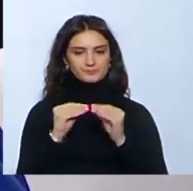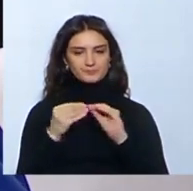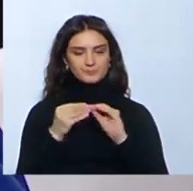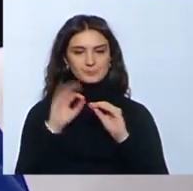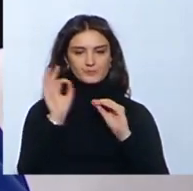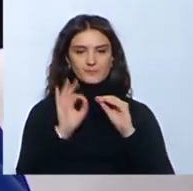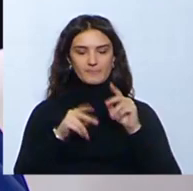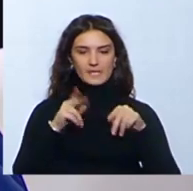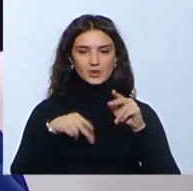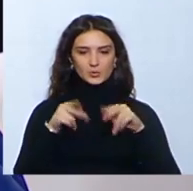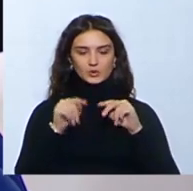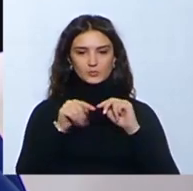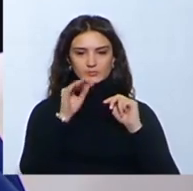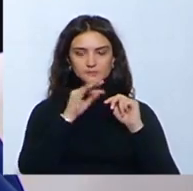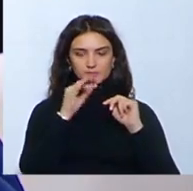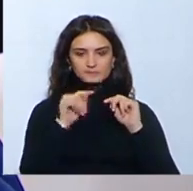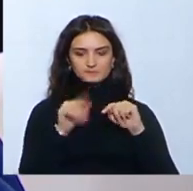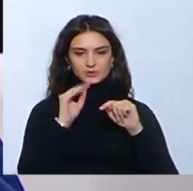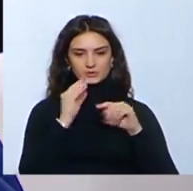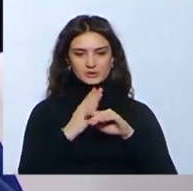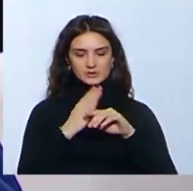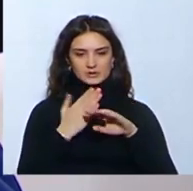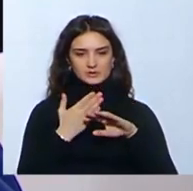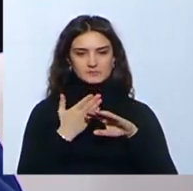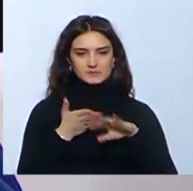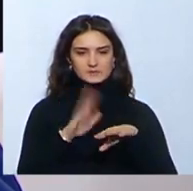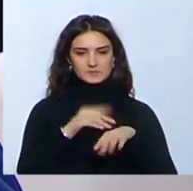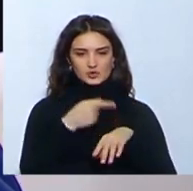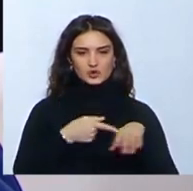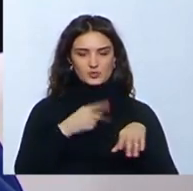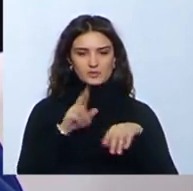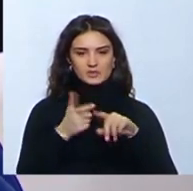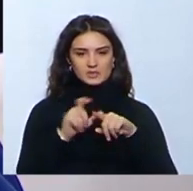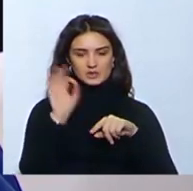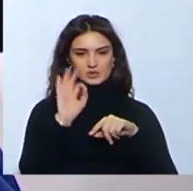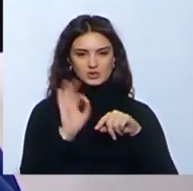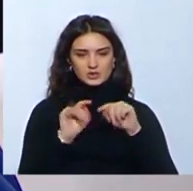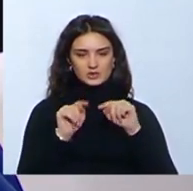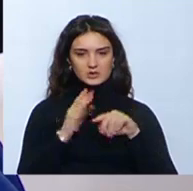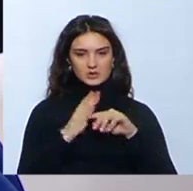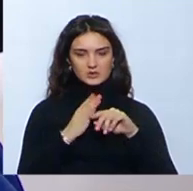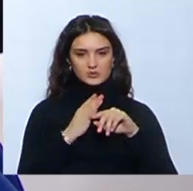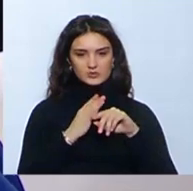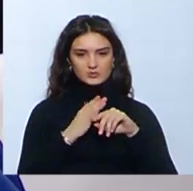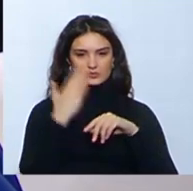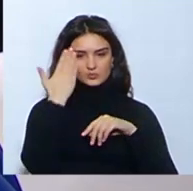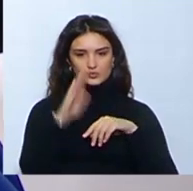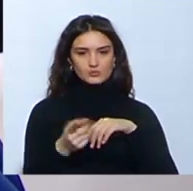ხშირად ქირურგიულ ჩარევამდე მივდივართ, როცა არის გამჭოლი ჭრილობა და ძალიან ხშირად ხდება აი უცხო